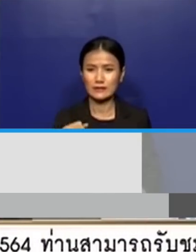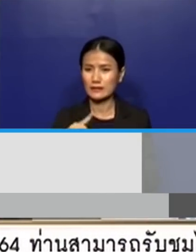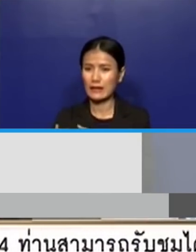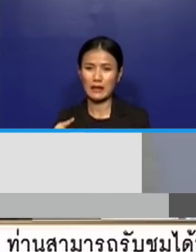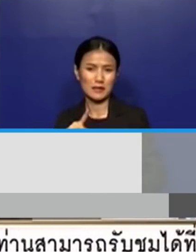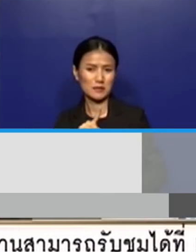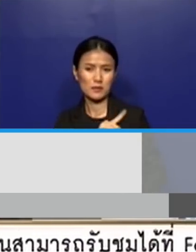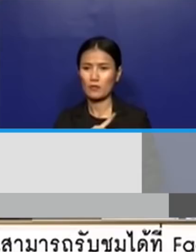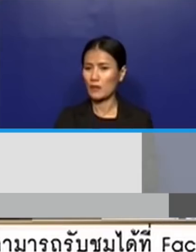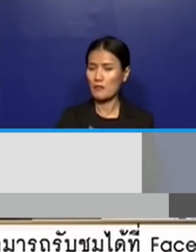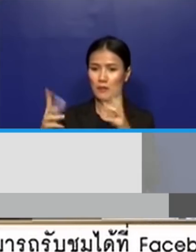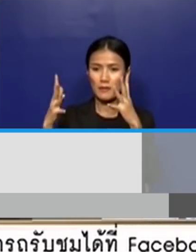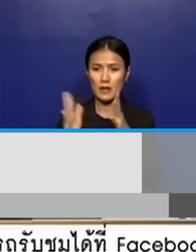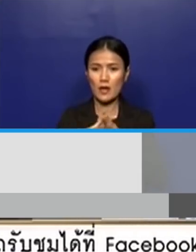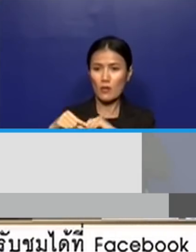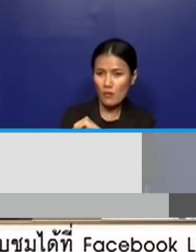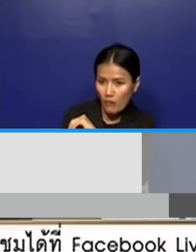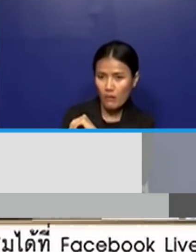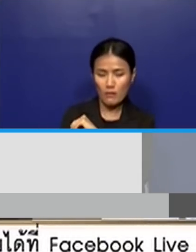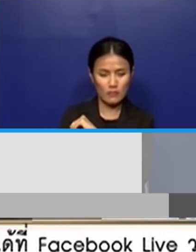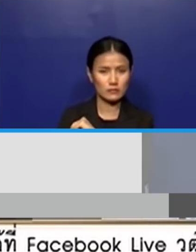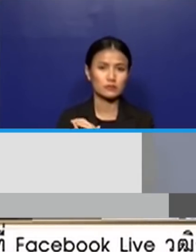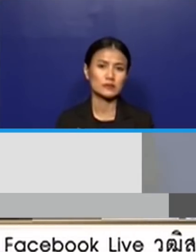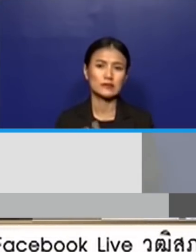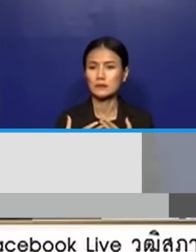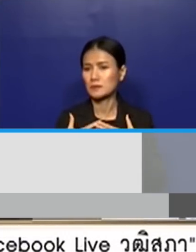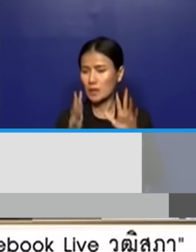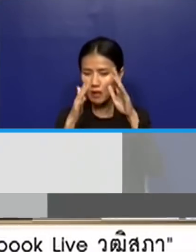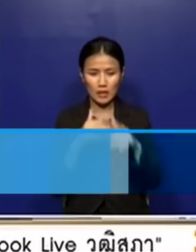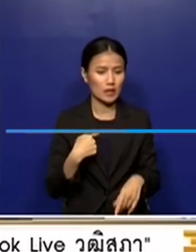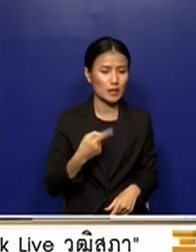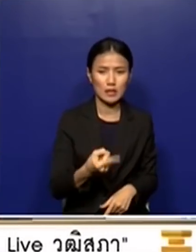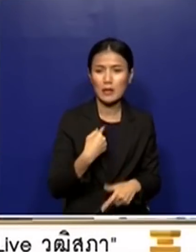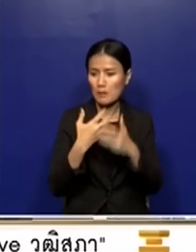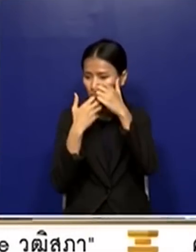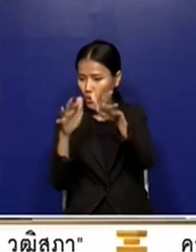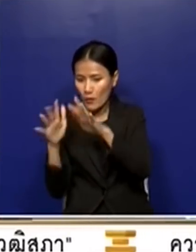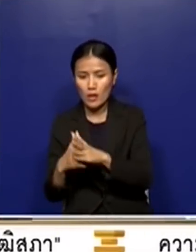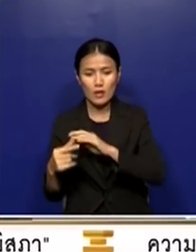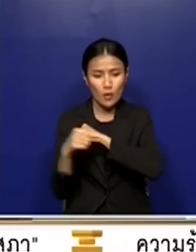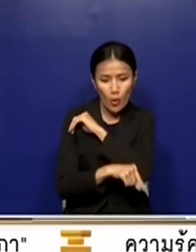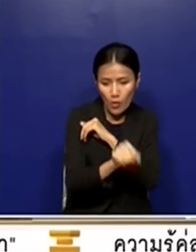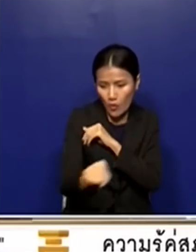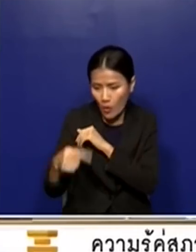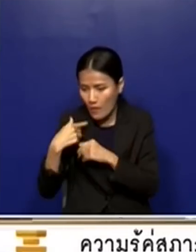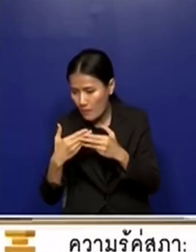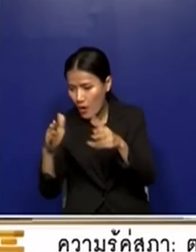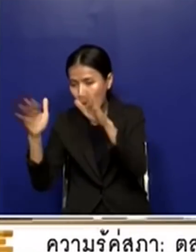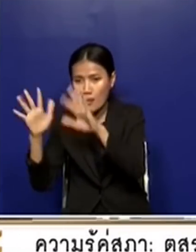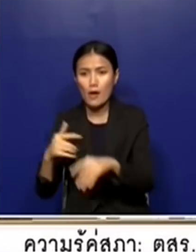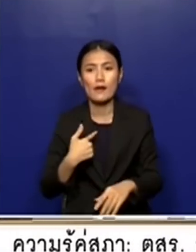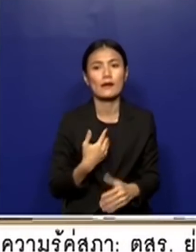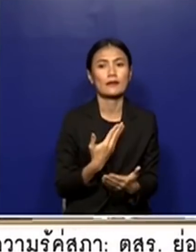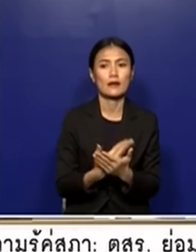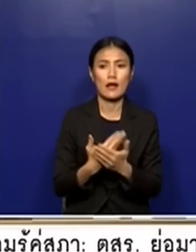อบมีพฤติการช่อฉนทุจริตปล่อยปละละเลยให้มีการทุจริตเพื่อสร้างความร่ำรวยมั่ง